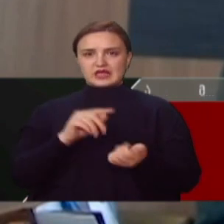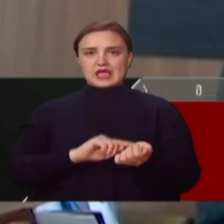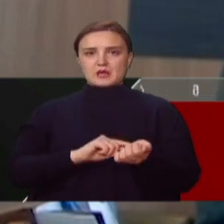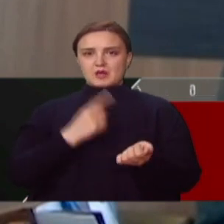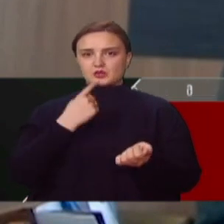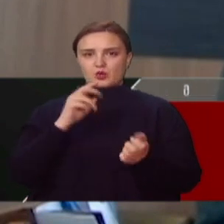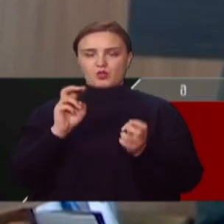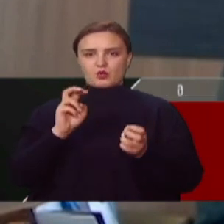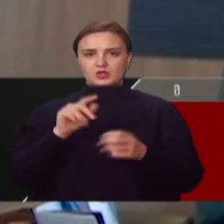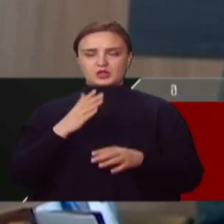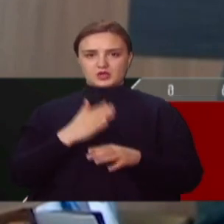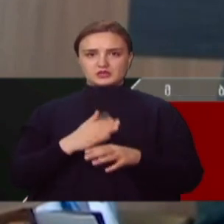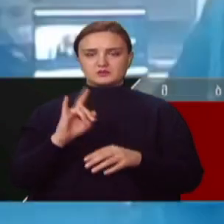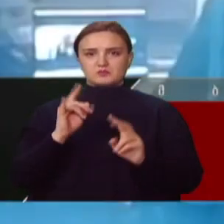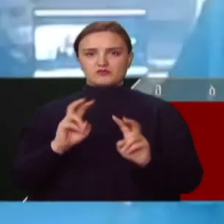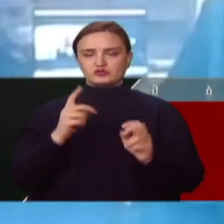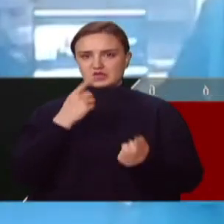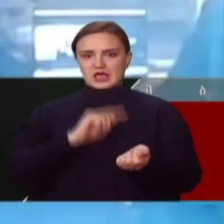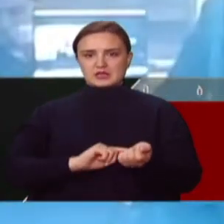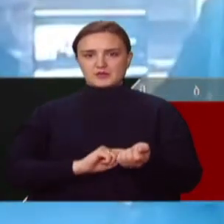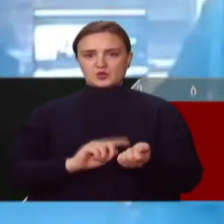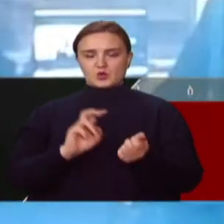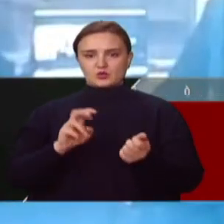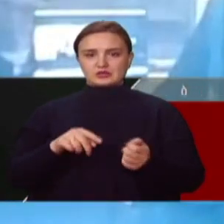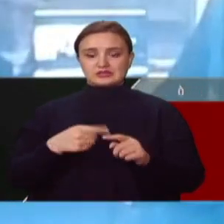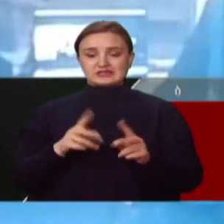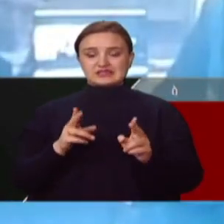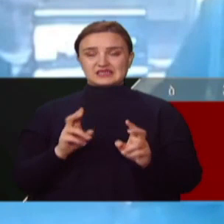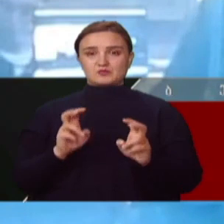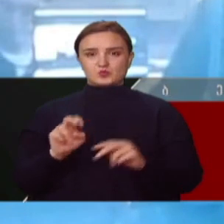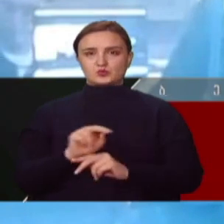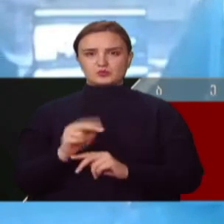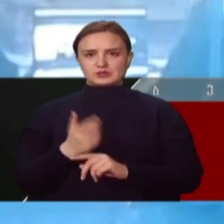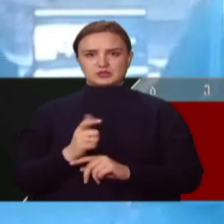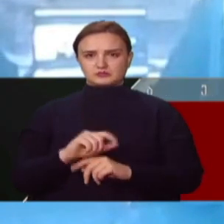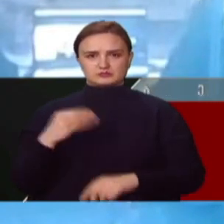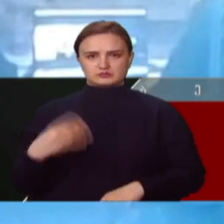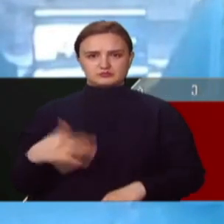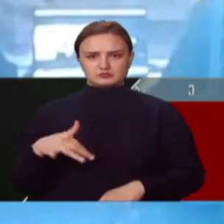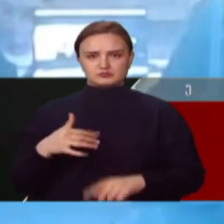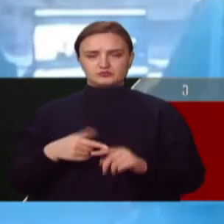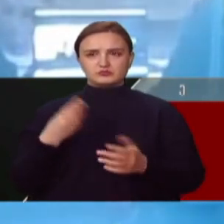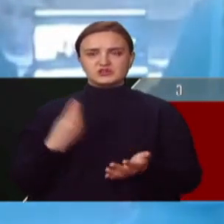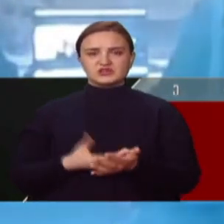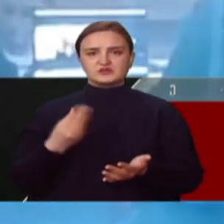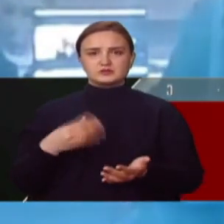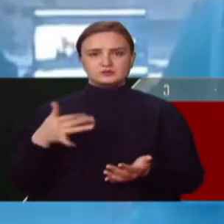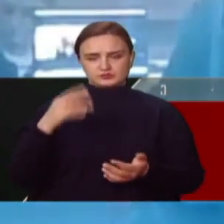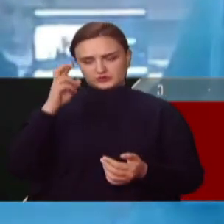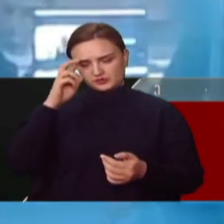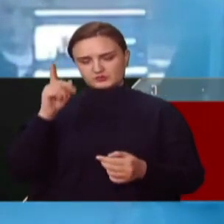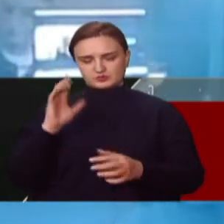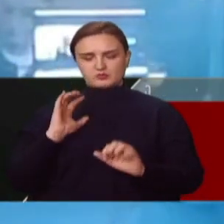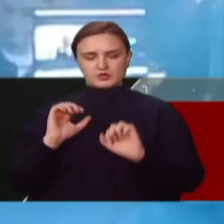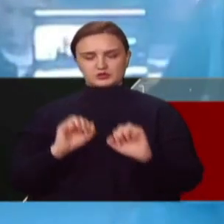რომელიც აერთიანებს პედიატრიულ ჰემატოლოგებს. ამ ტიპის სიმსივნის მკურნალობა ძალიან ძვირია. ამრიგად ფინანსურ ნაწილში სახელმწიფო